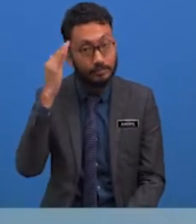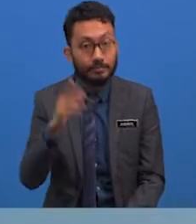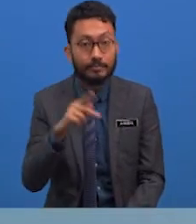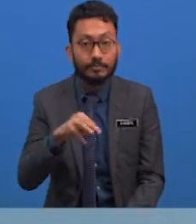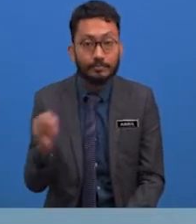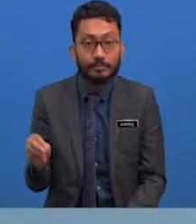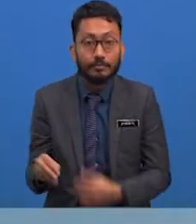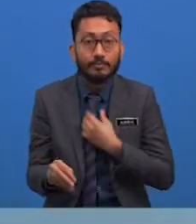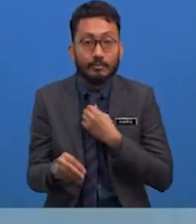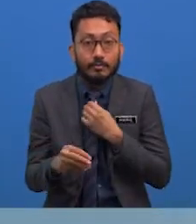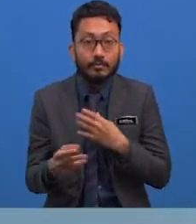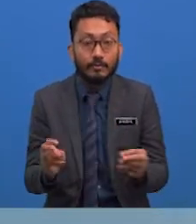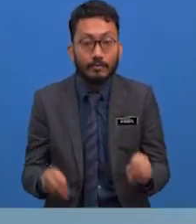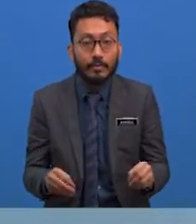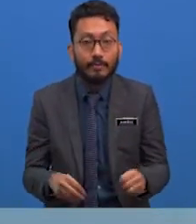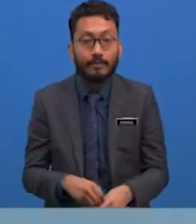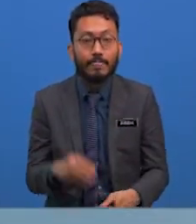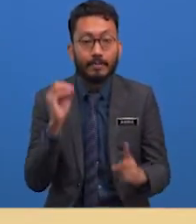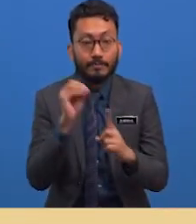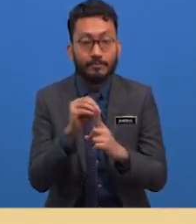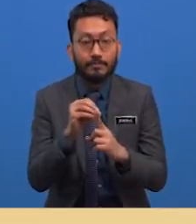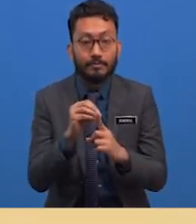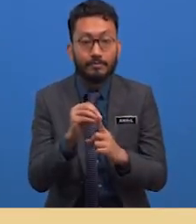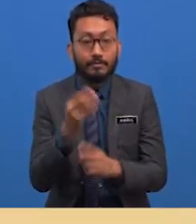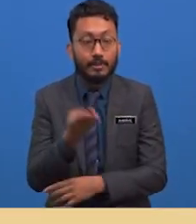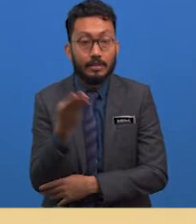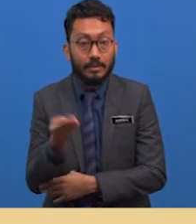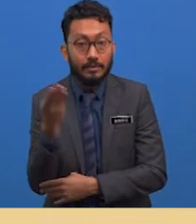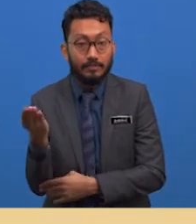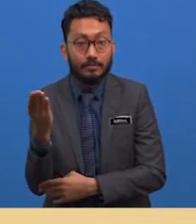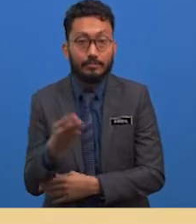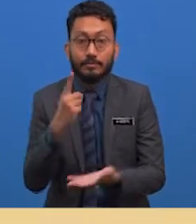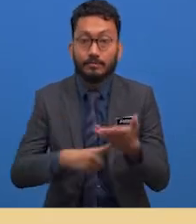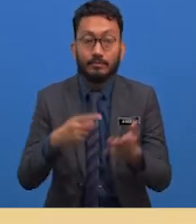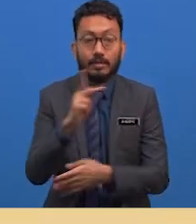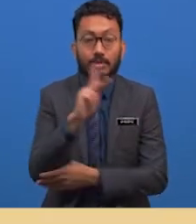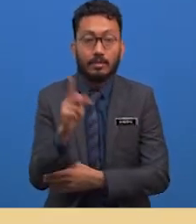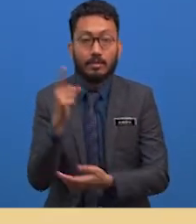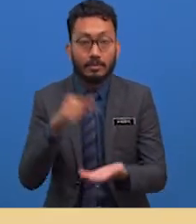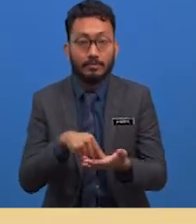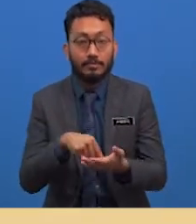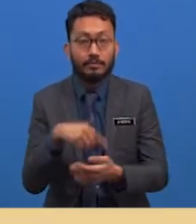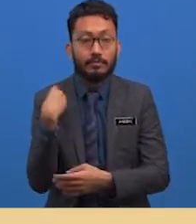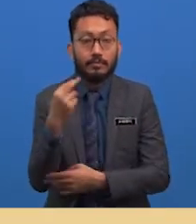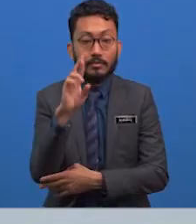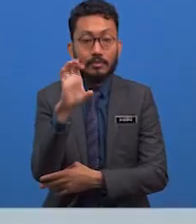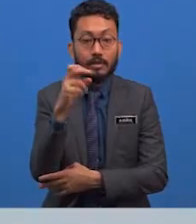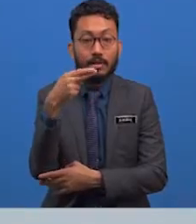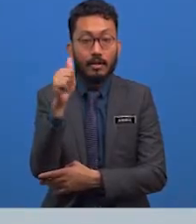Tahukah murid-murid objek apakah ini? Ya, tepat sekali. Ianya adalah rehal.